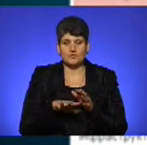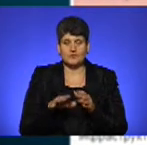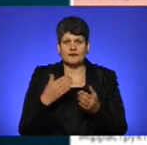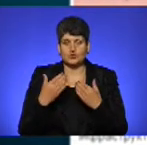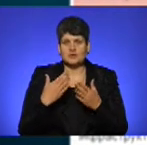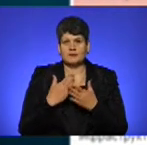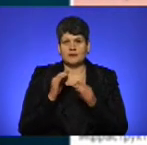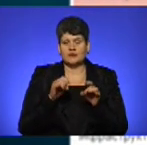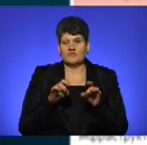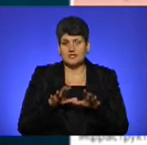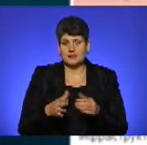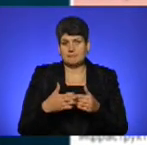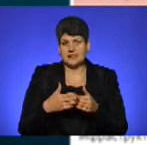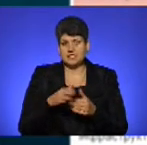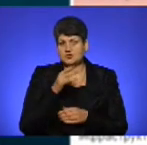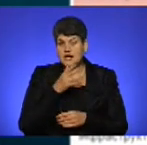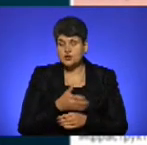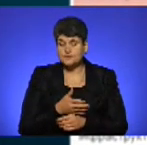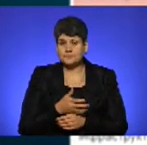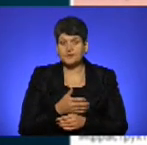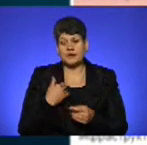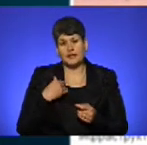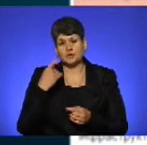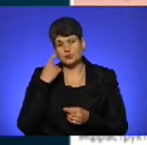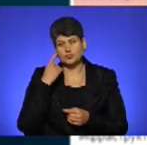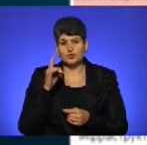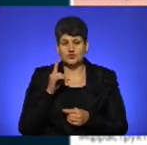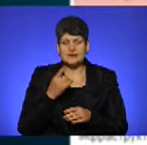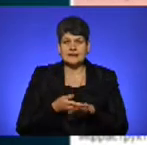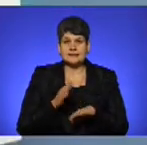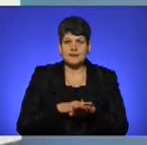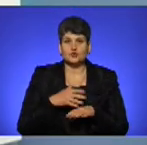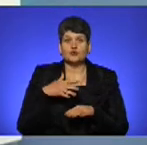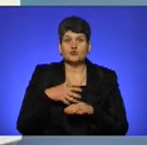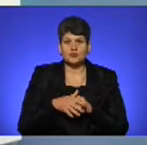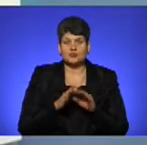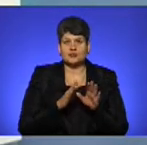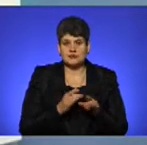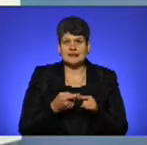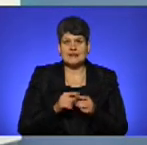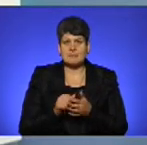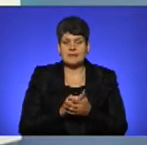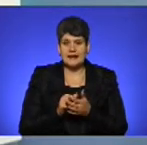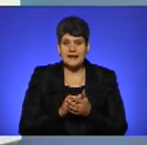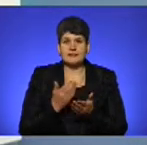бути вирішені найближчим часом. Я думаю, що складно для розуміння. цей матеріал, але